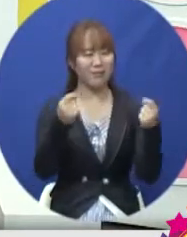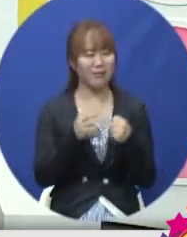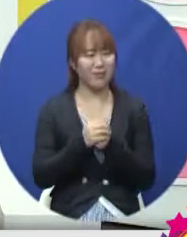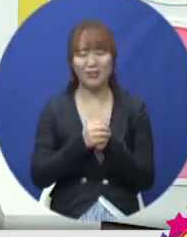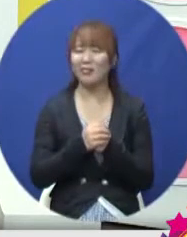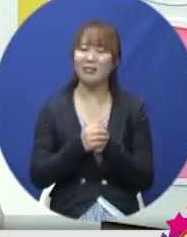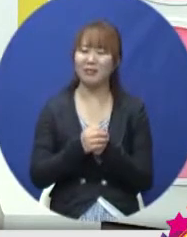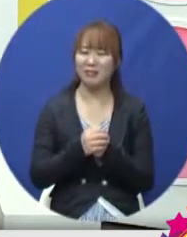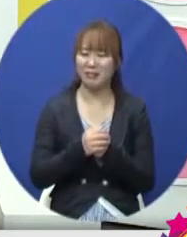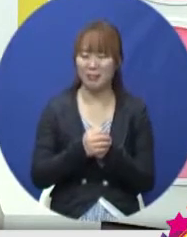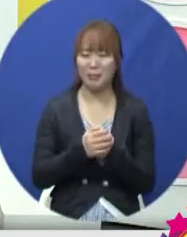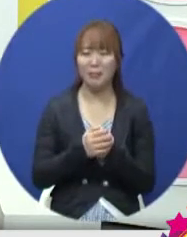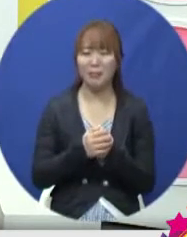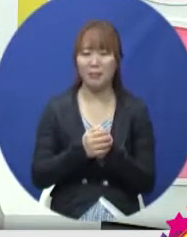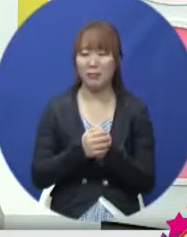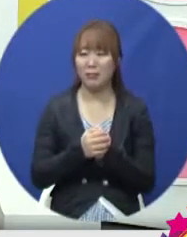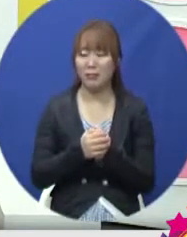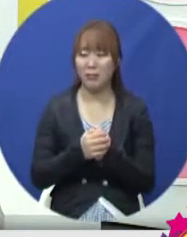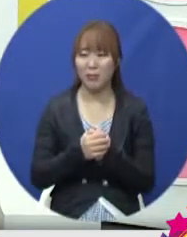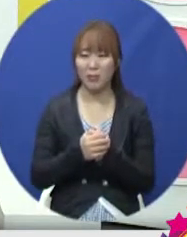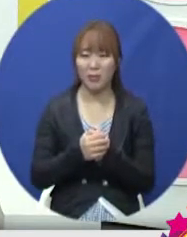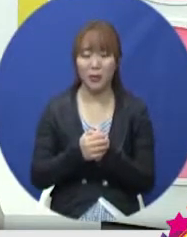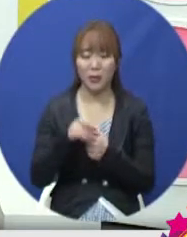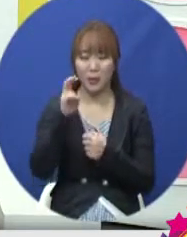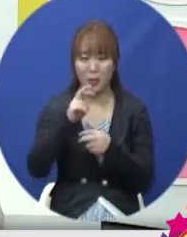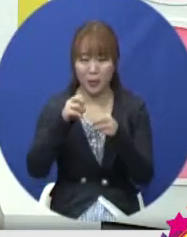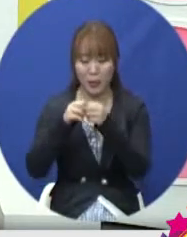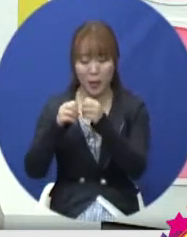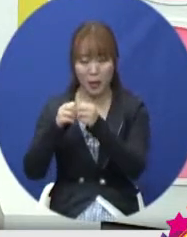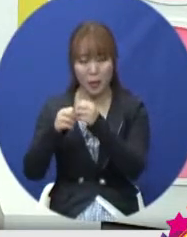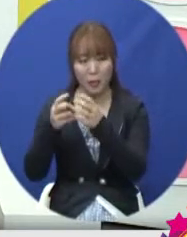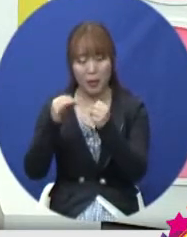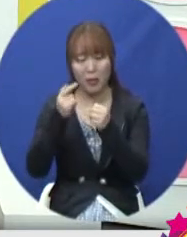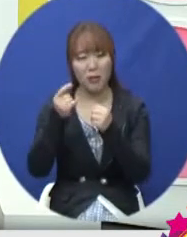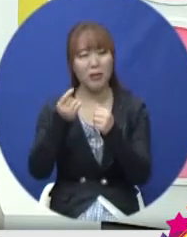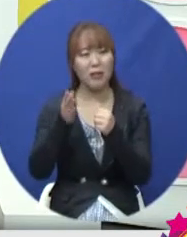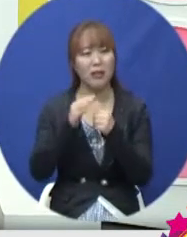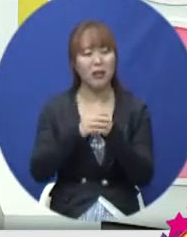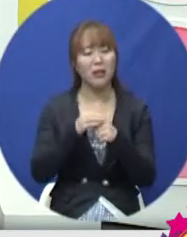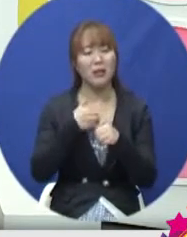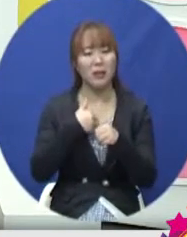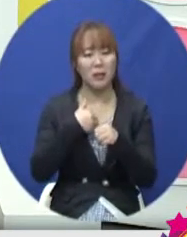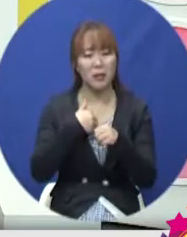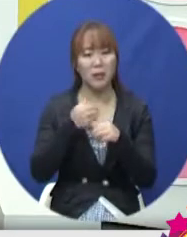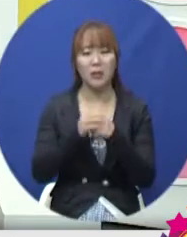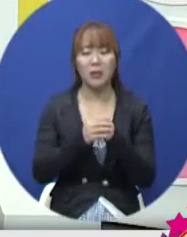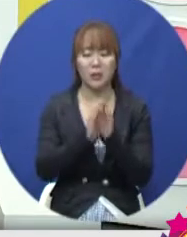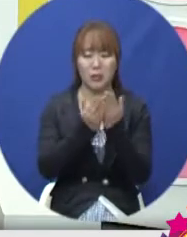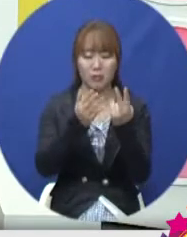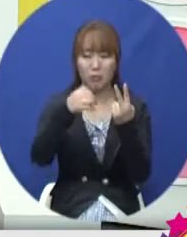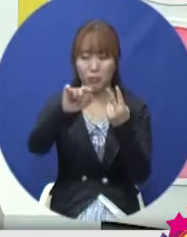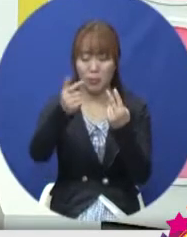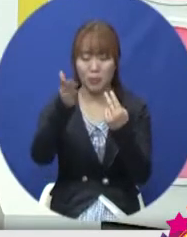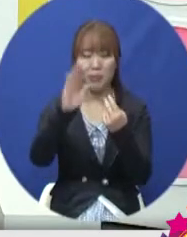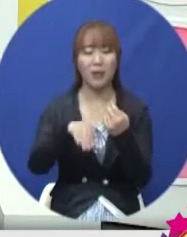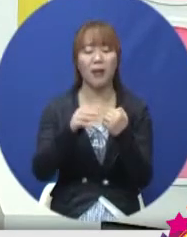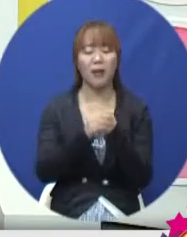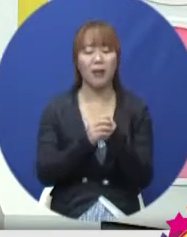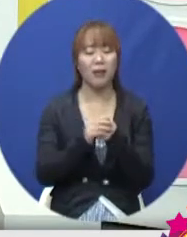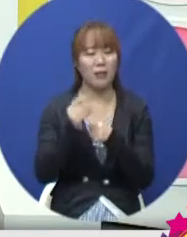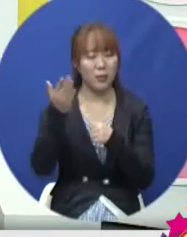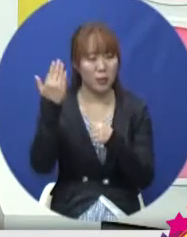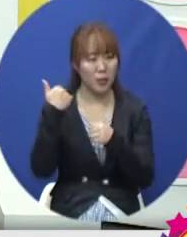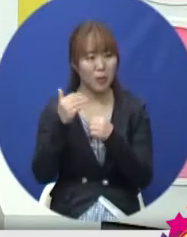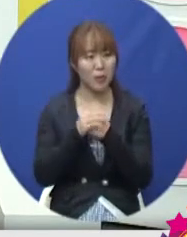그러니까 아버님 시 중에 이렇게 노래 가사로 쓸만한 것도 많이 있을 것 같아요. 두 번 정도 있었는데 네네. 네? 지난번에